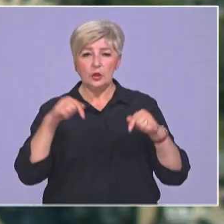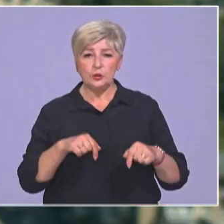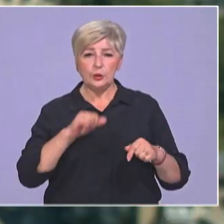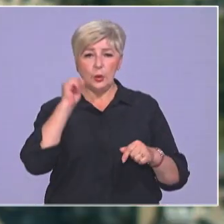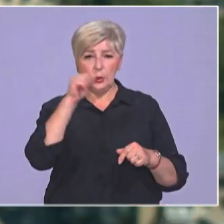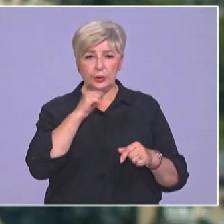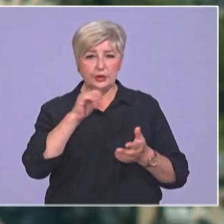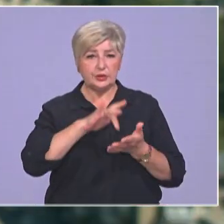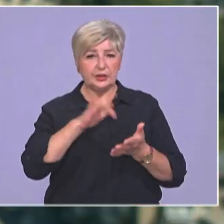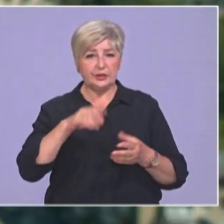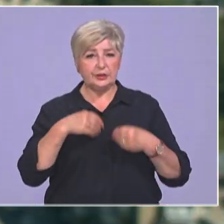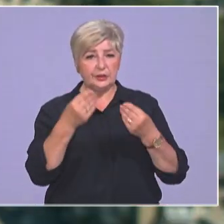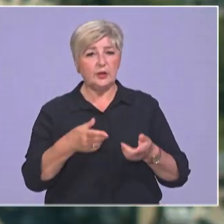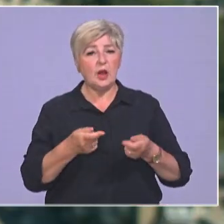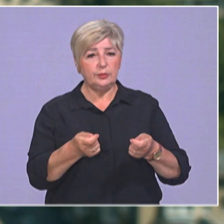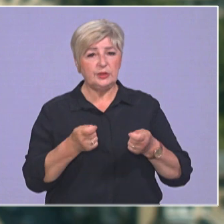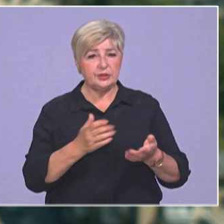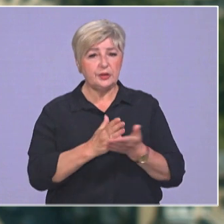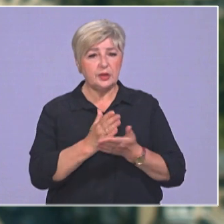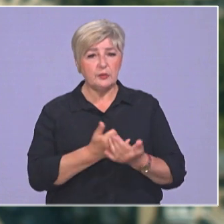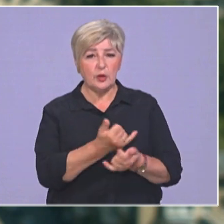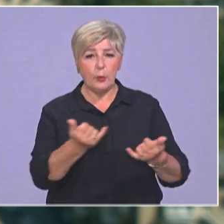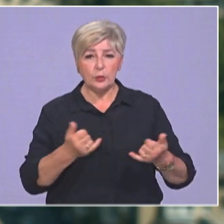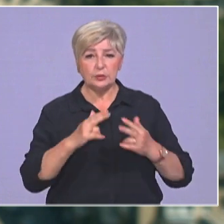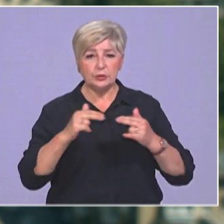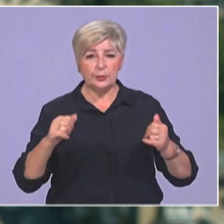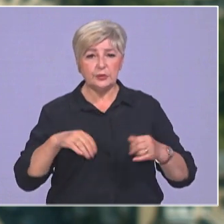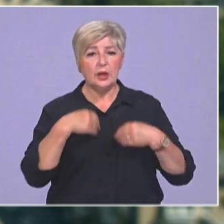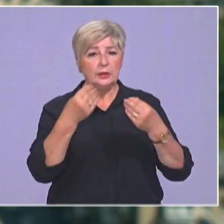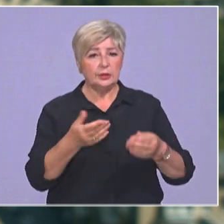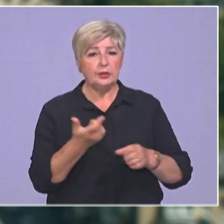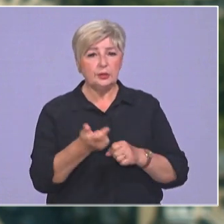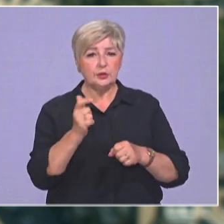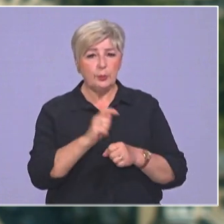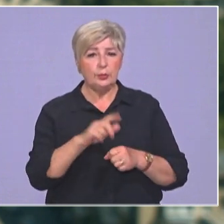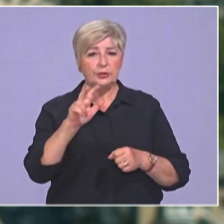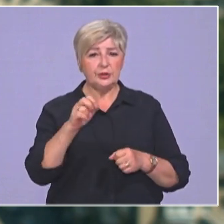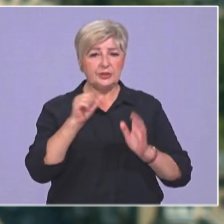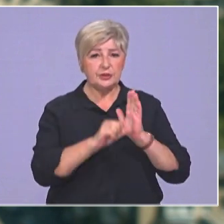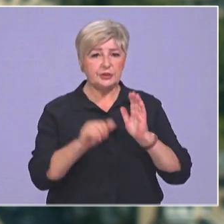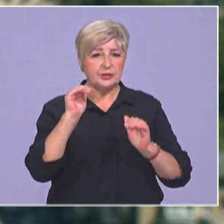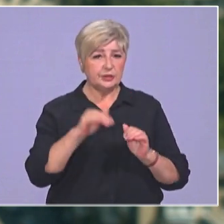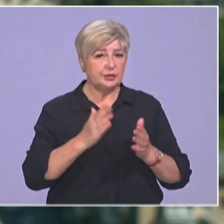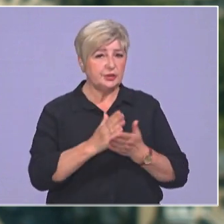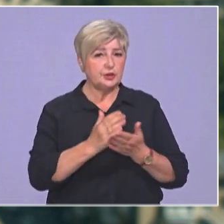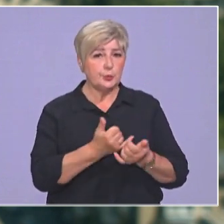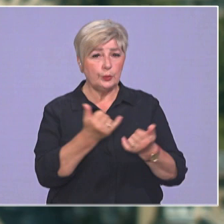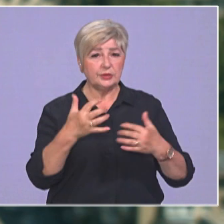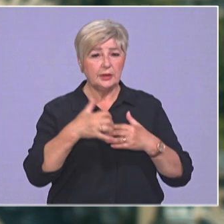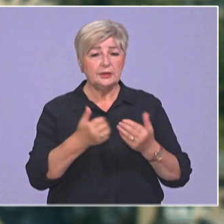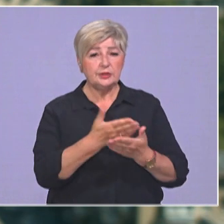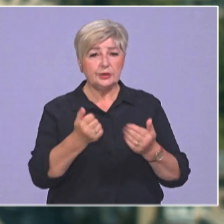Цьогоріч центри надання адміністративних послуг Дніпропетровщини надали вже понад 360 тисяч послуг. Серед